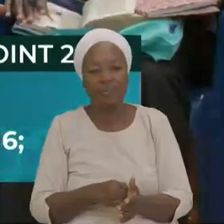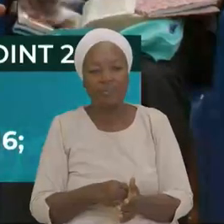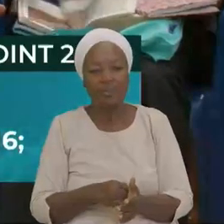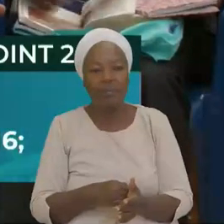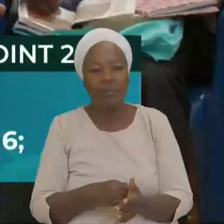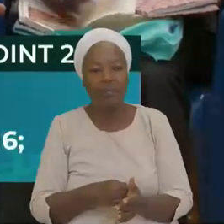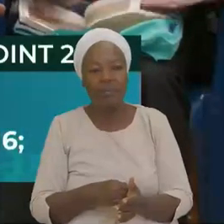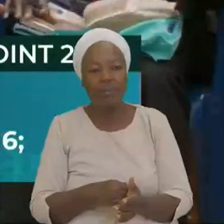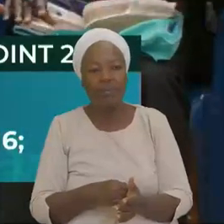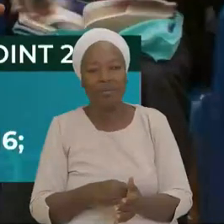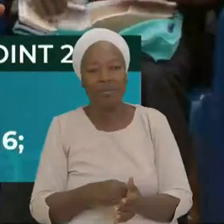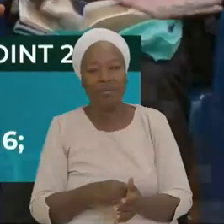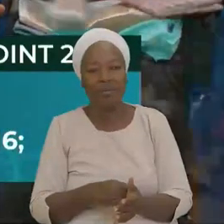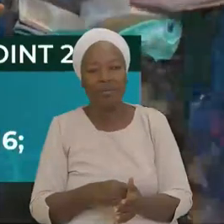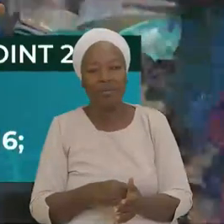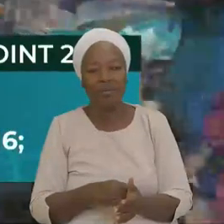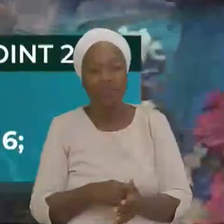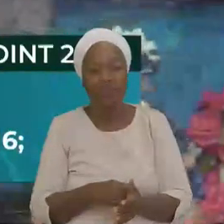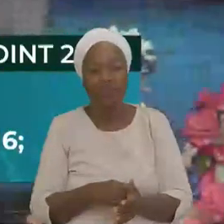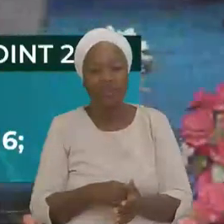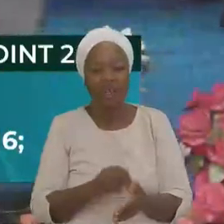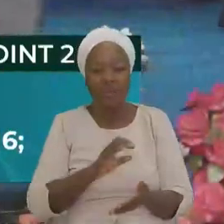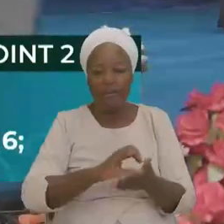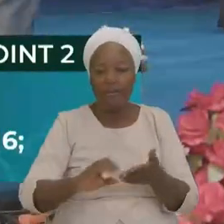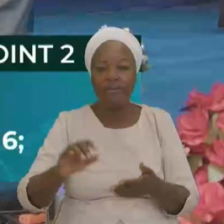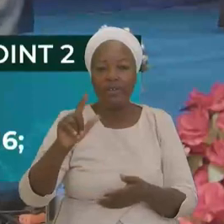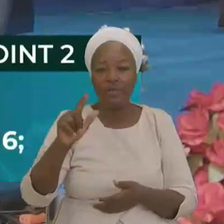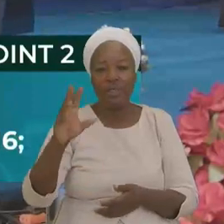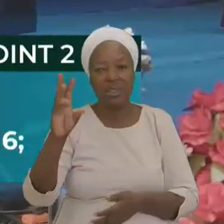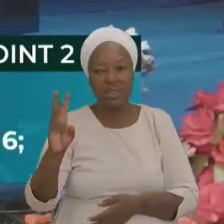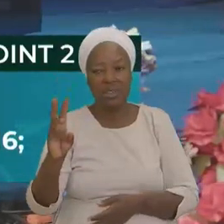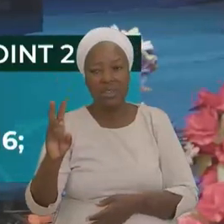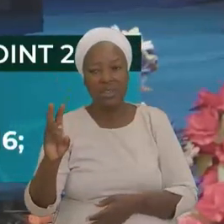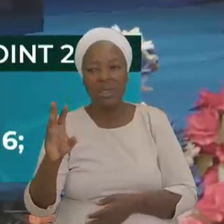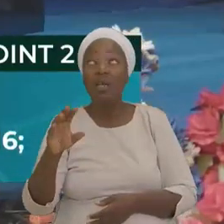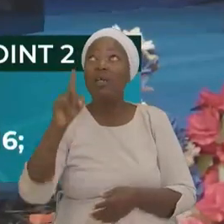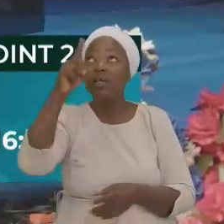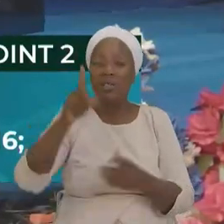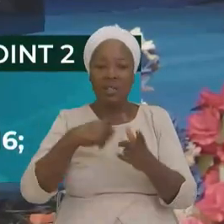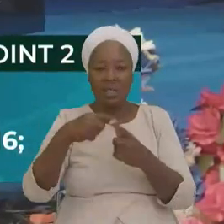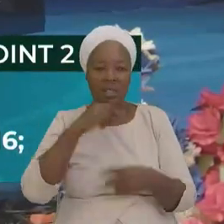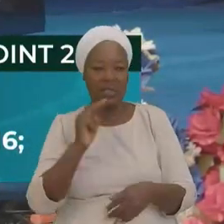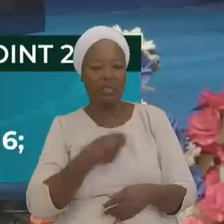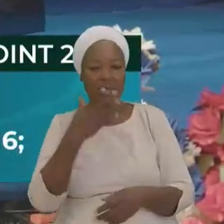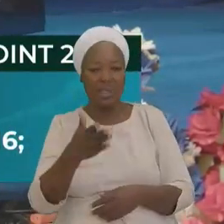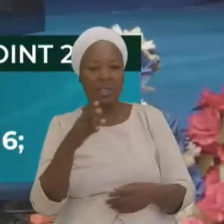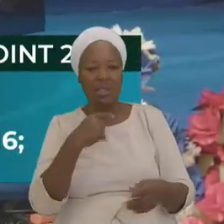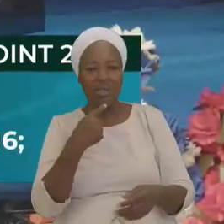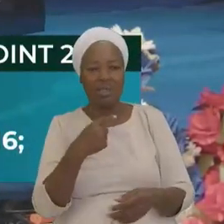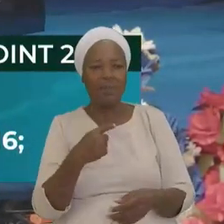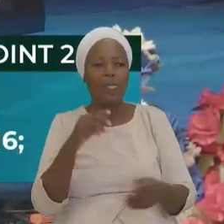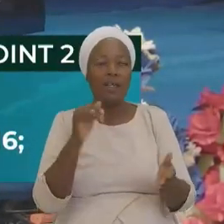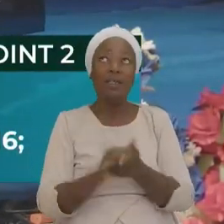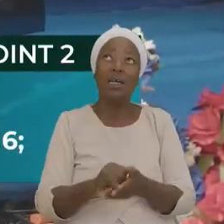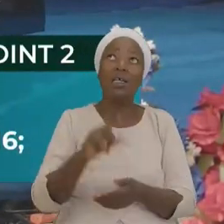livré lui-même pour elle. verset 26, et nous